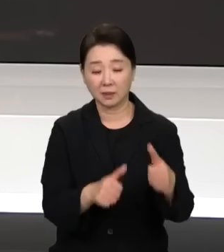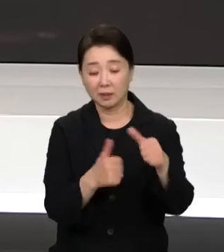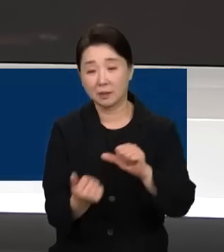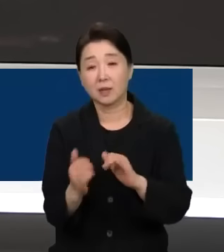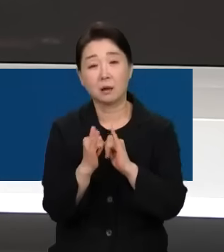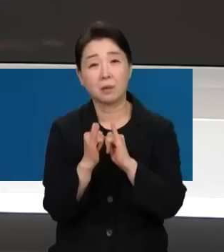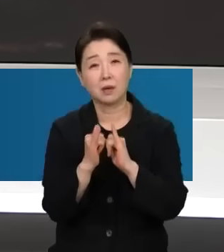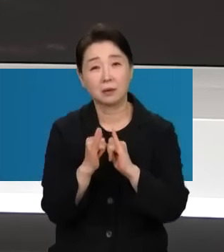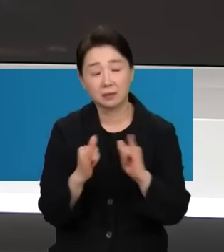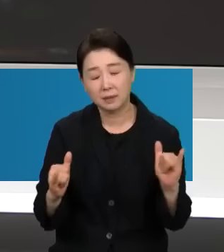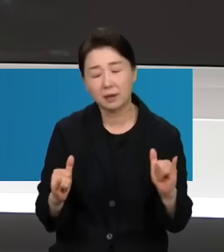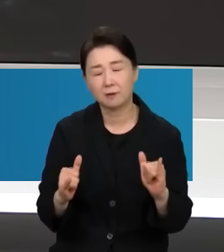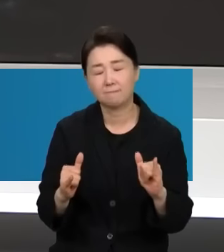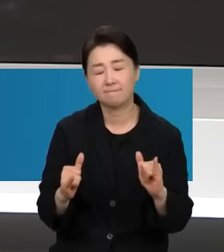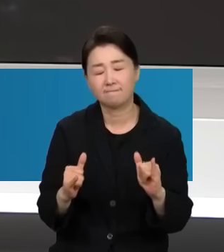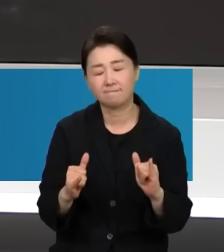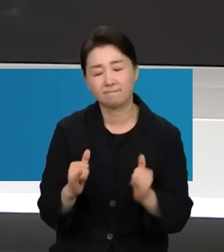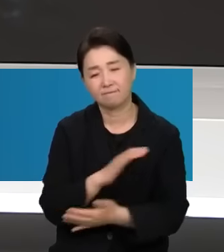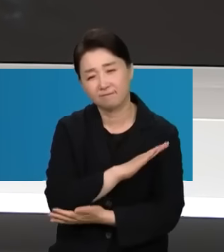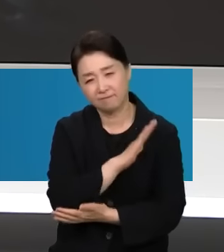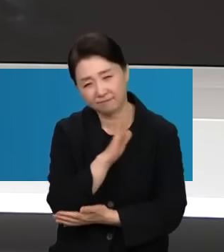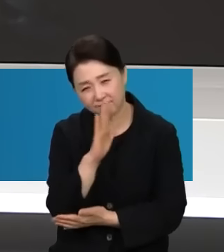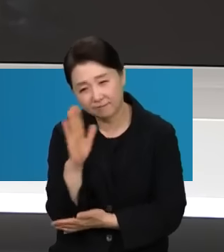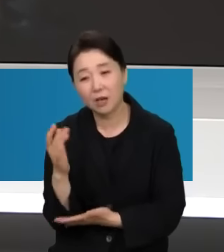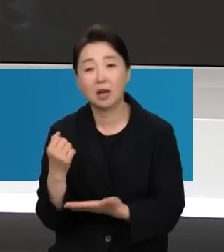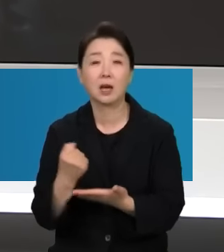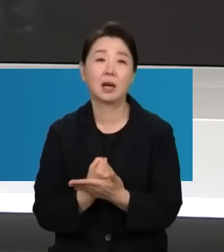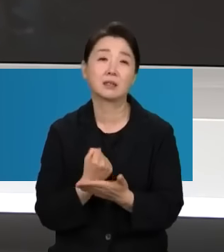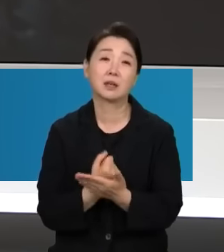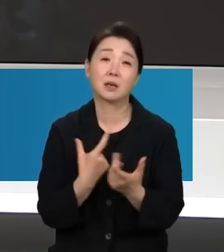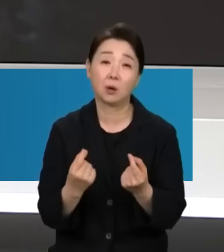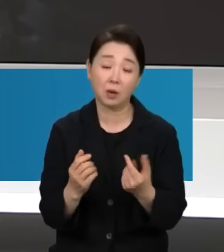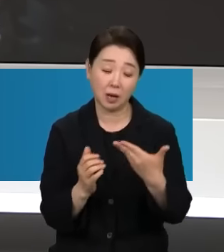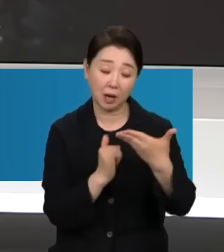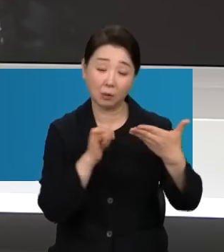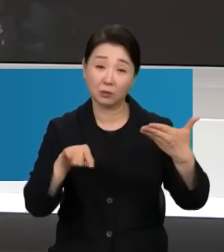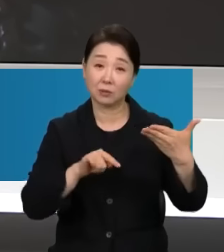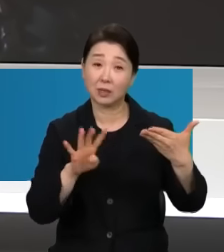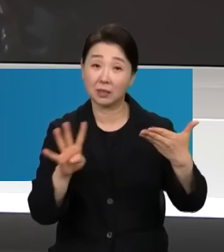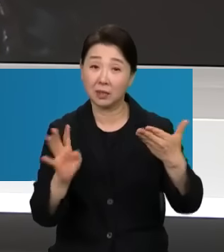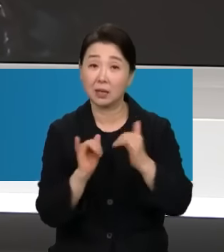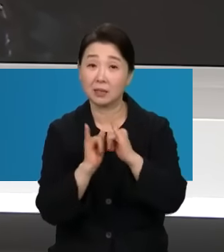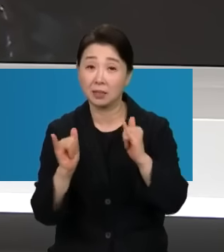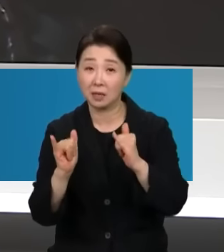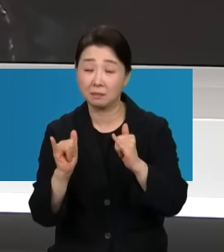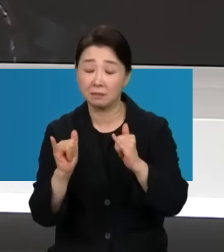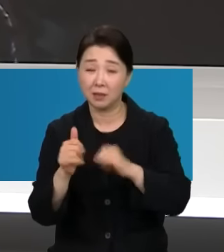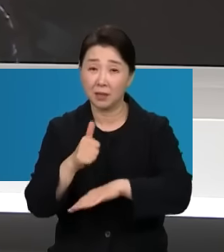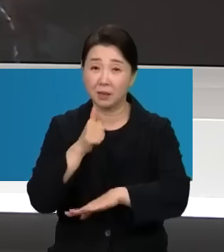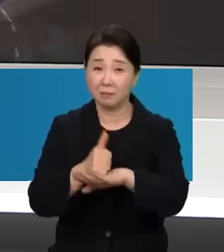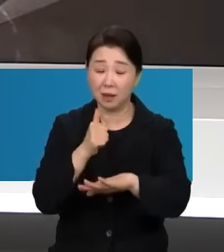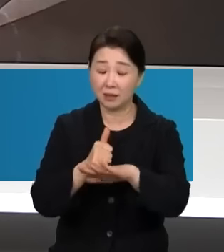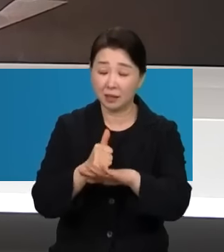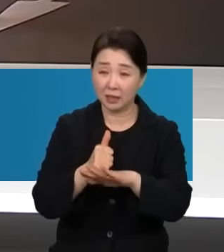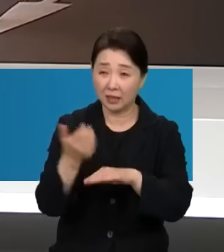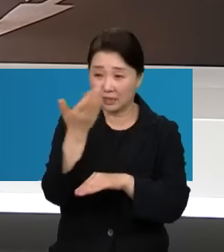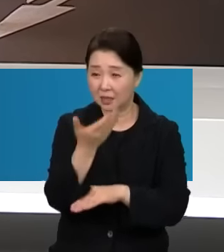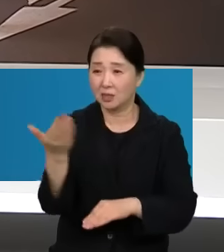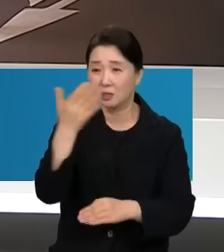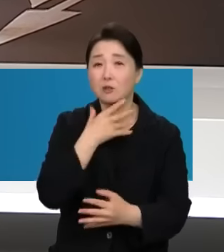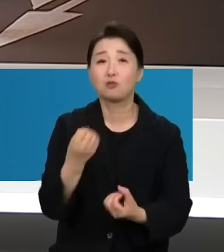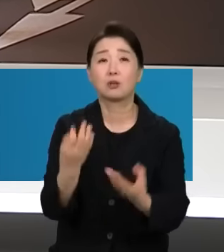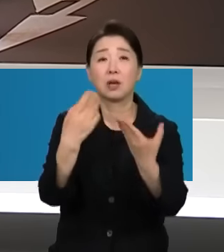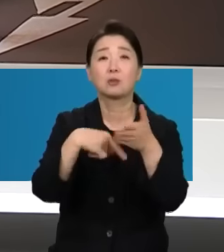사망자들의 안타까운 사연도 전해졌습니다. 먼저 사망자 9명 중 4명은 막내의 승진을 축하해 주려 모였던 같은